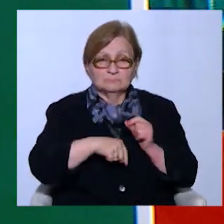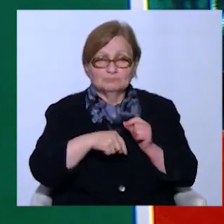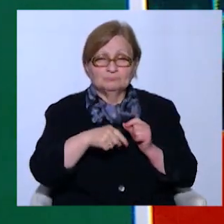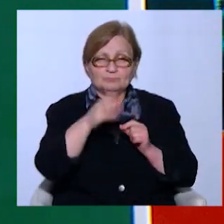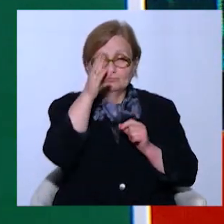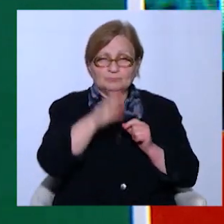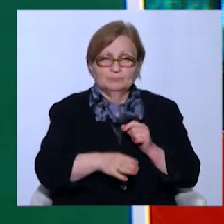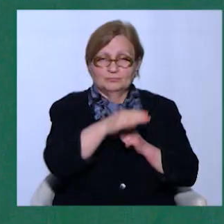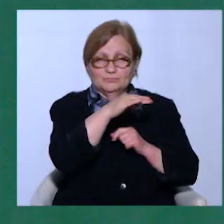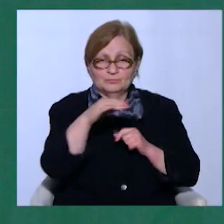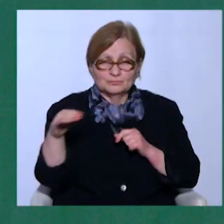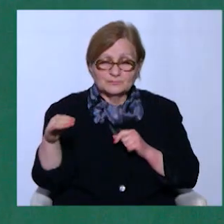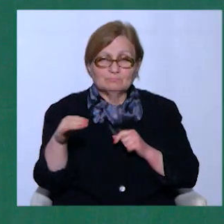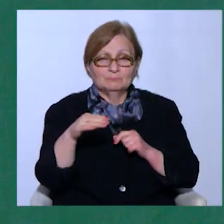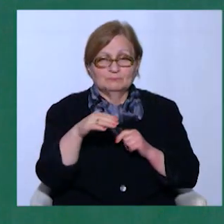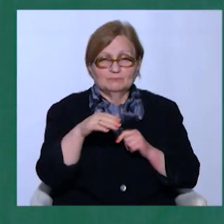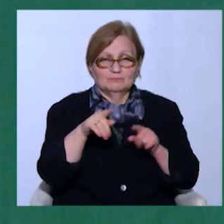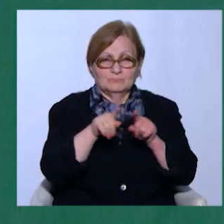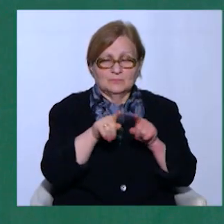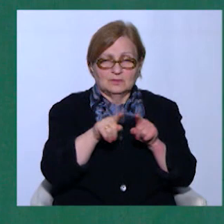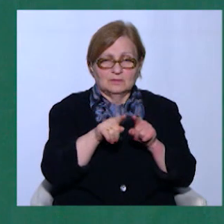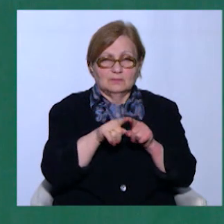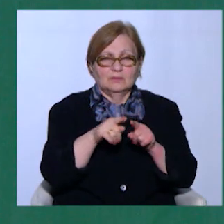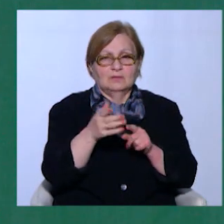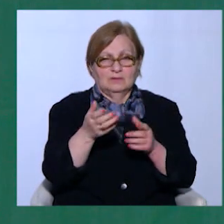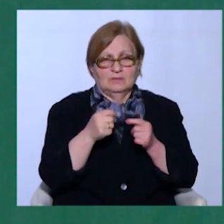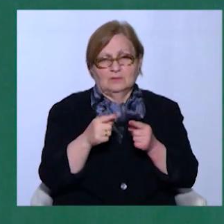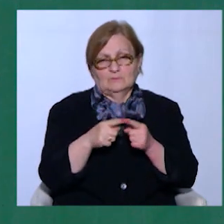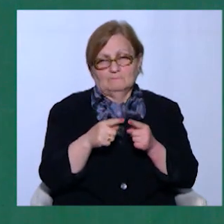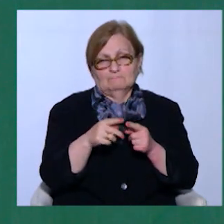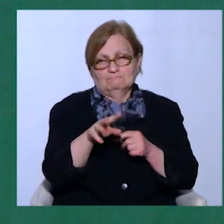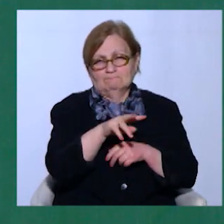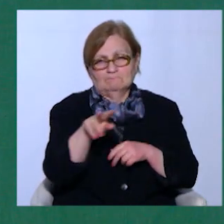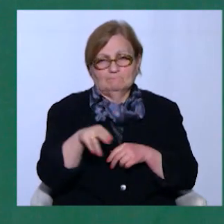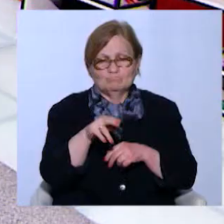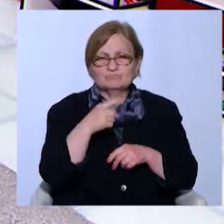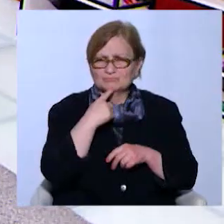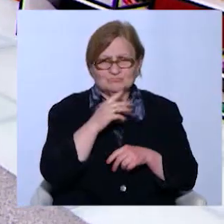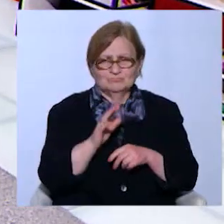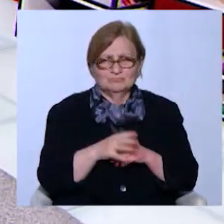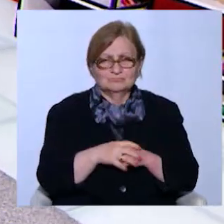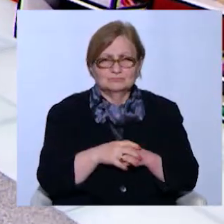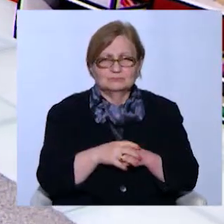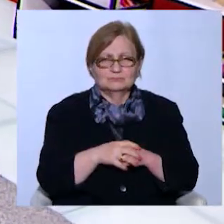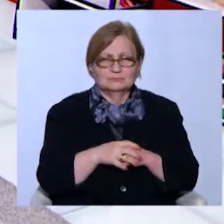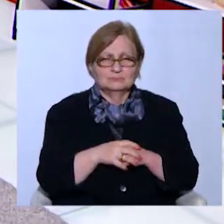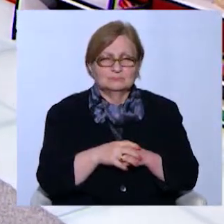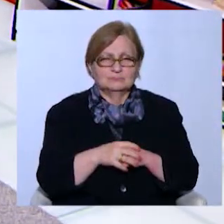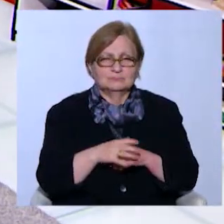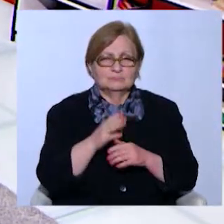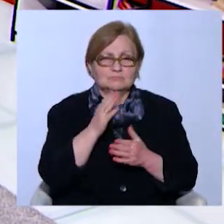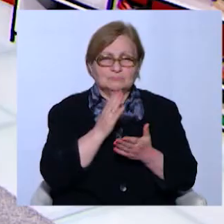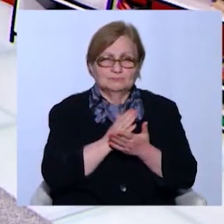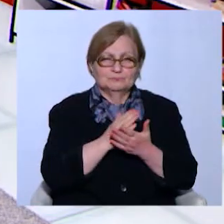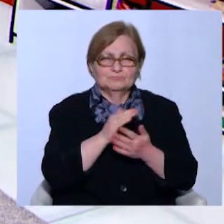დიაგონალები მართი კუთხით გადაიკვეთება და ასევე კუთხის ბისექტრისებია. არ არის მე მგონი რთული, ხო? და დაიმახსოვრეთ აღნიშნული დებულება